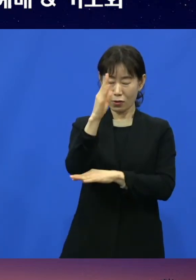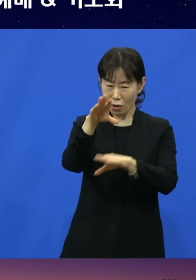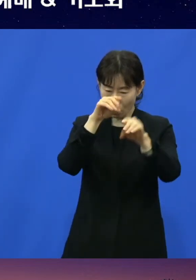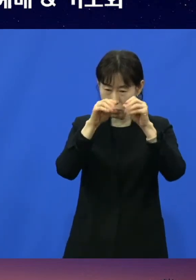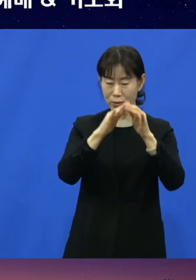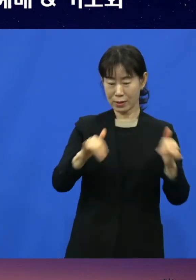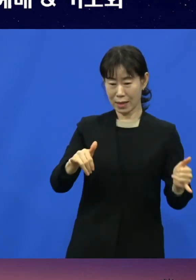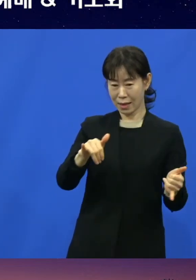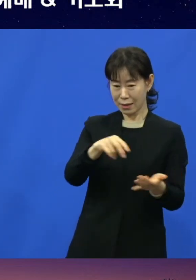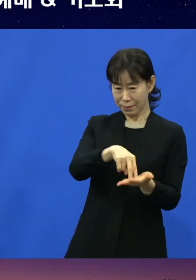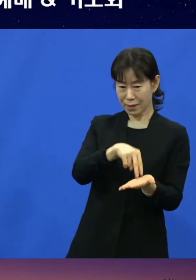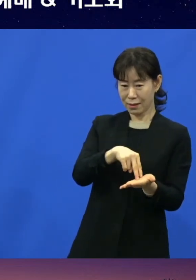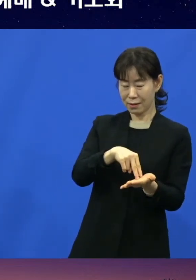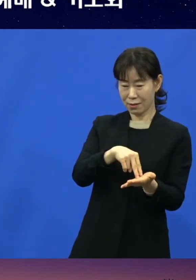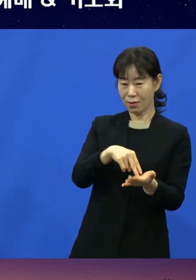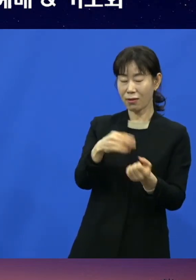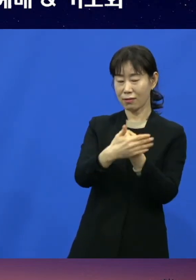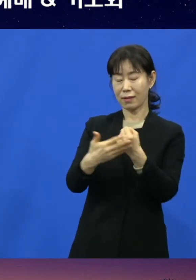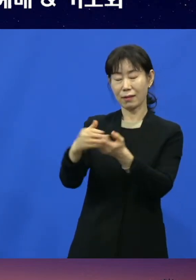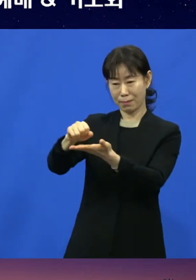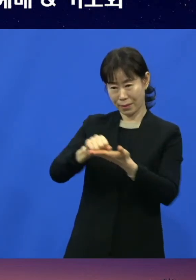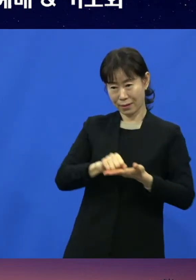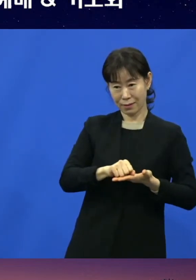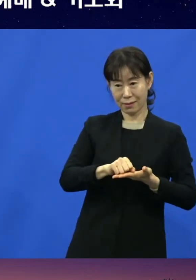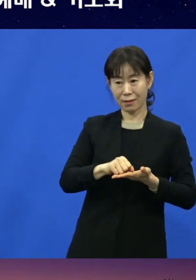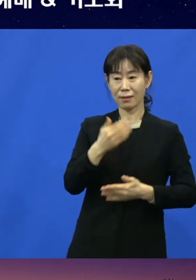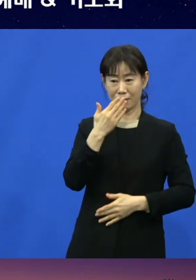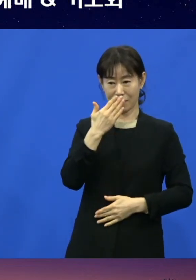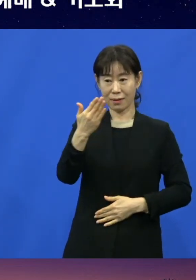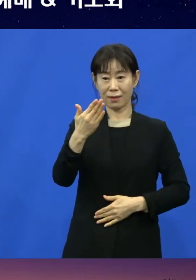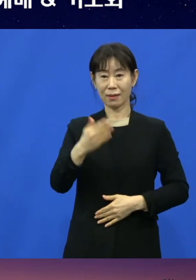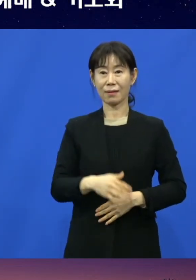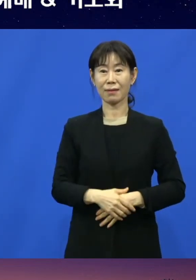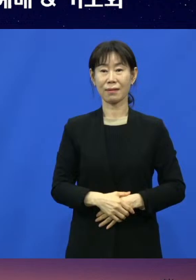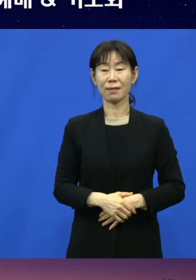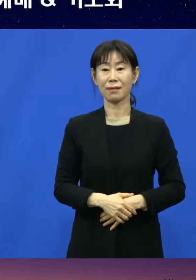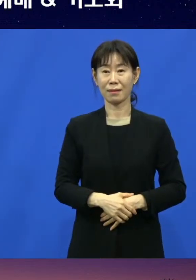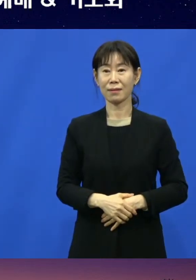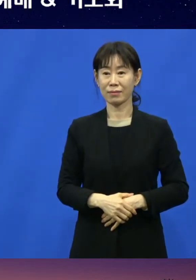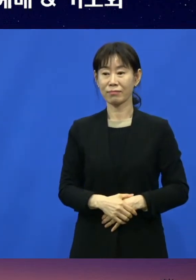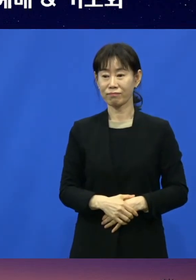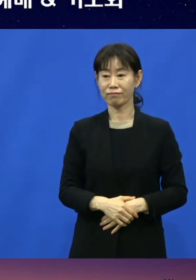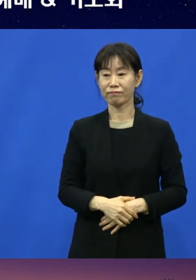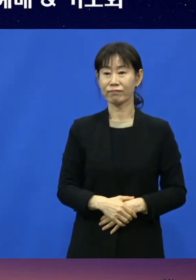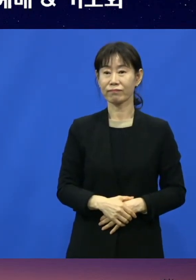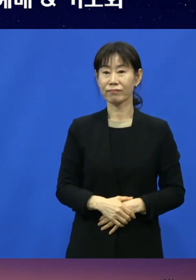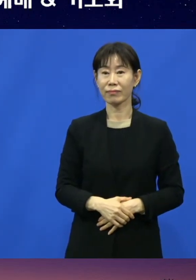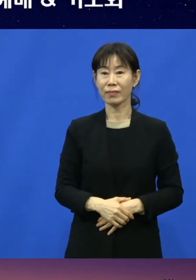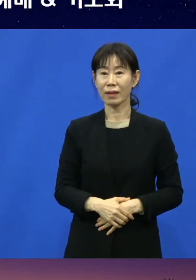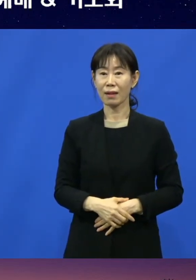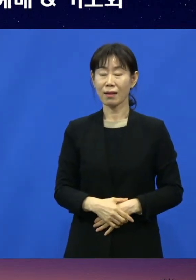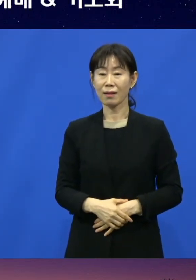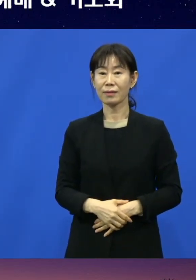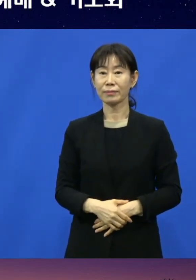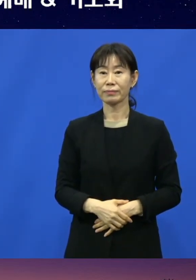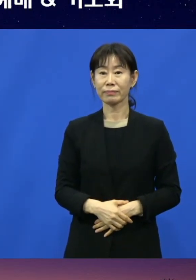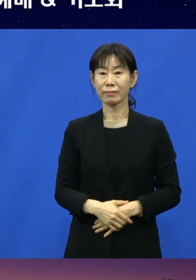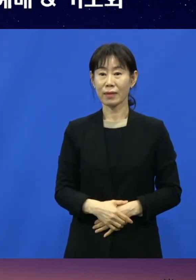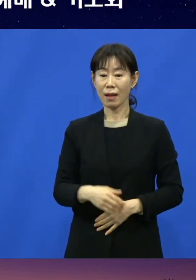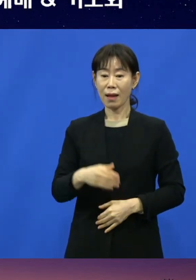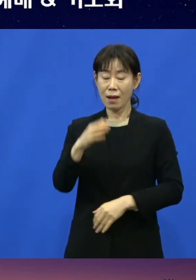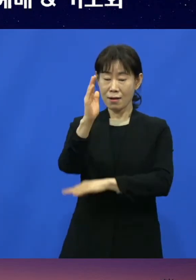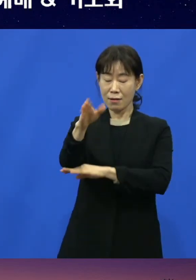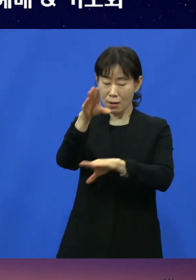그러니까 내가 그 말씀 앞에 전 존재가 반응하는 거죠. 그러면서 무슨 마음이 드느냐면 진짜 너무 행복한 거예요.